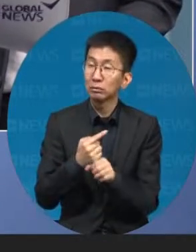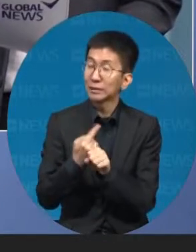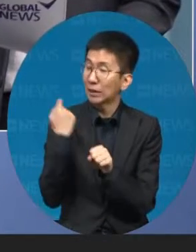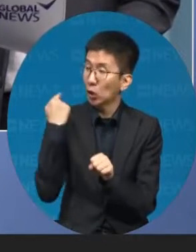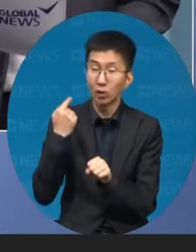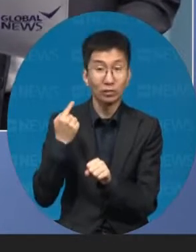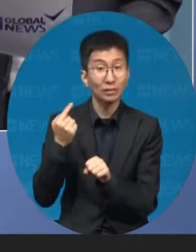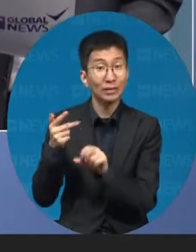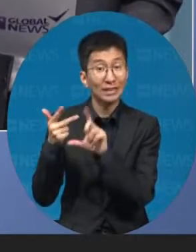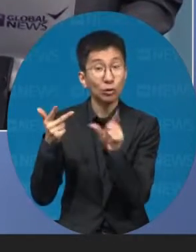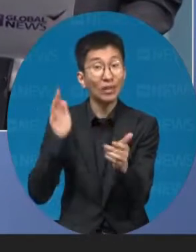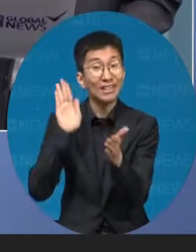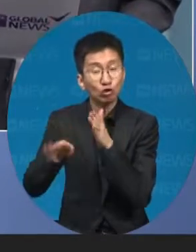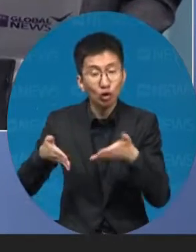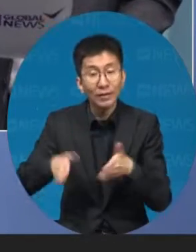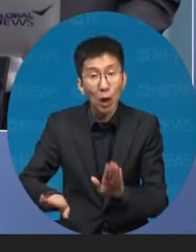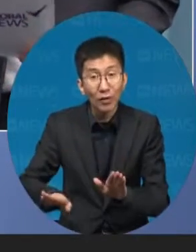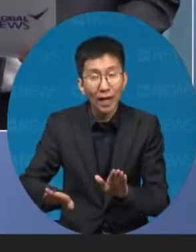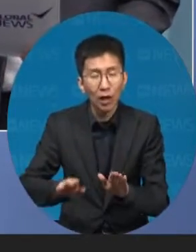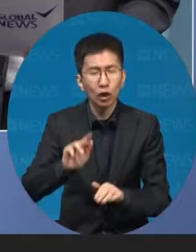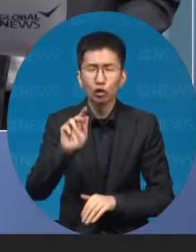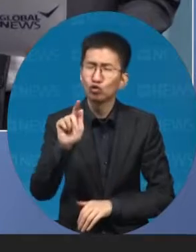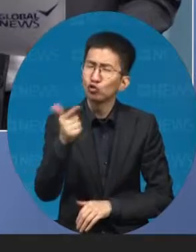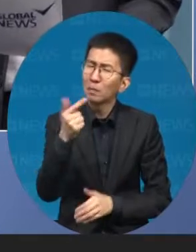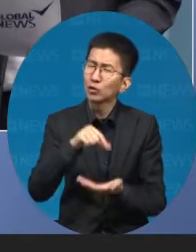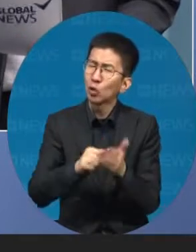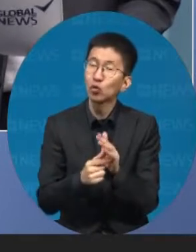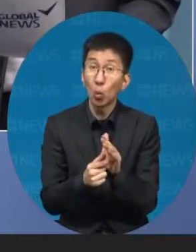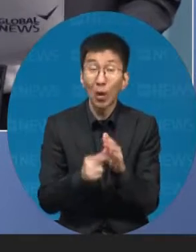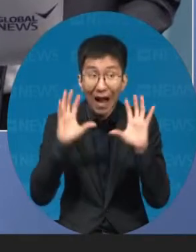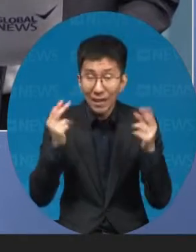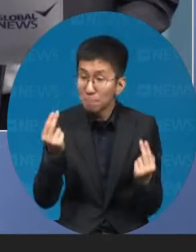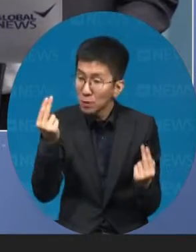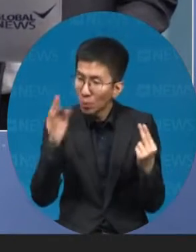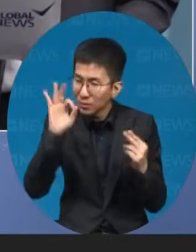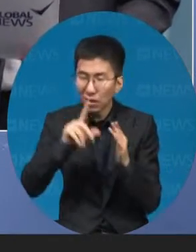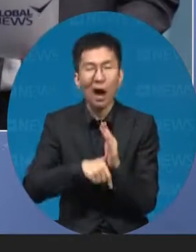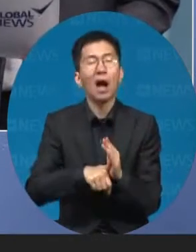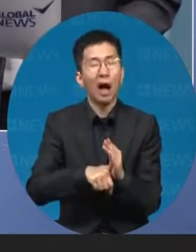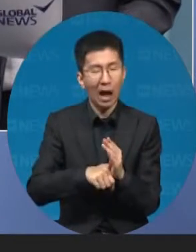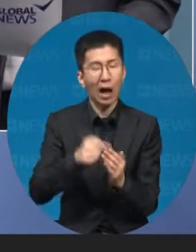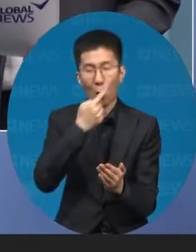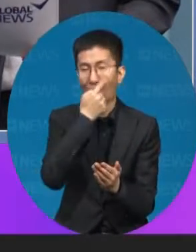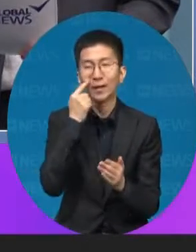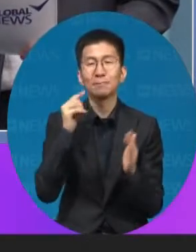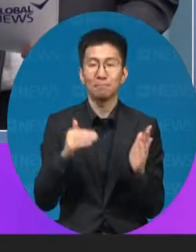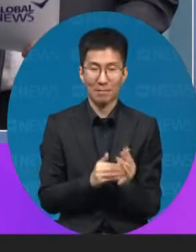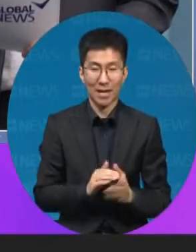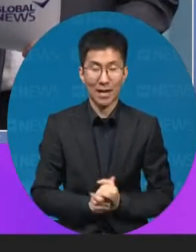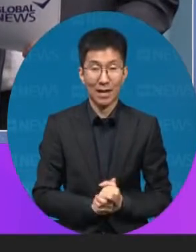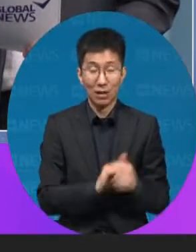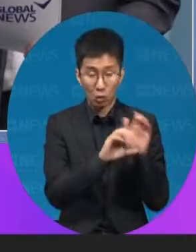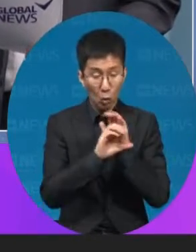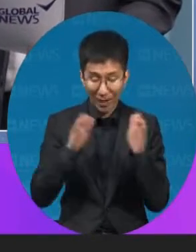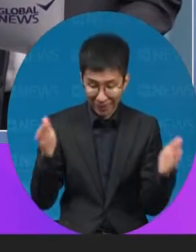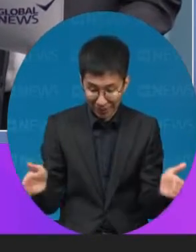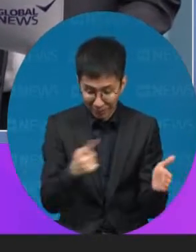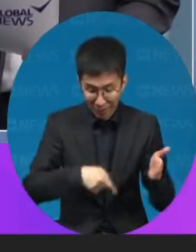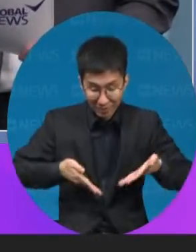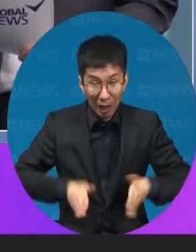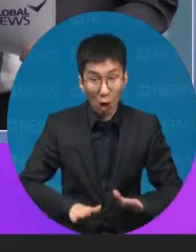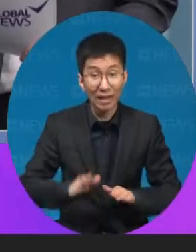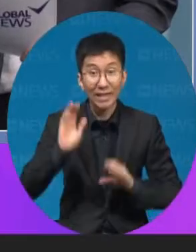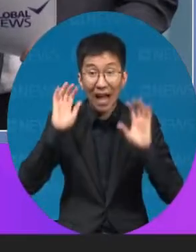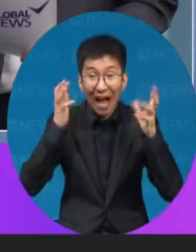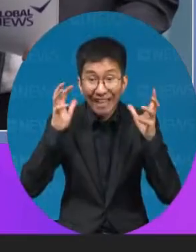아이들이 600 70여명의 비교해 본 결과 이같은 내용을 확인했으며 4 이 펜 뎀 시기에 태어난 영유아가 지능검사